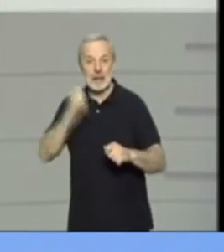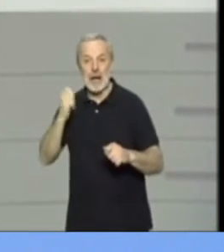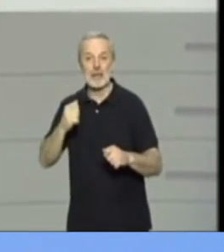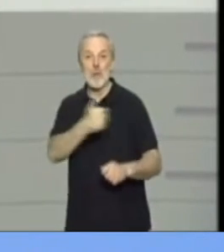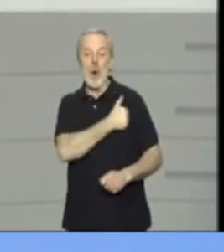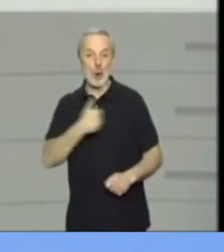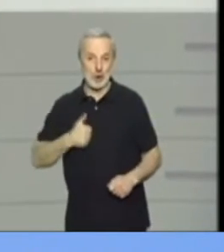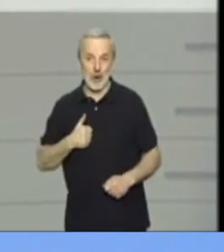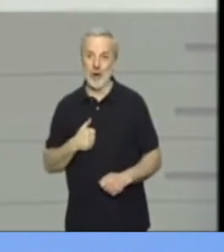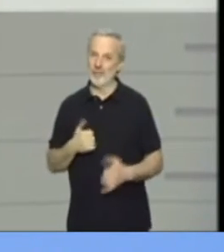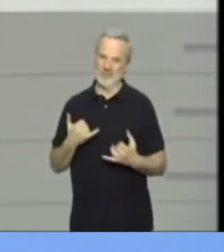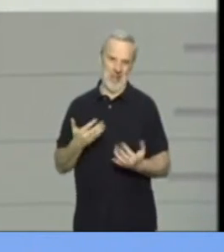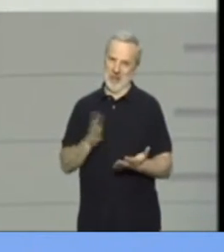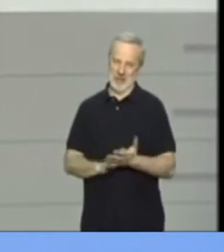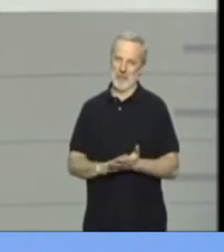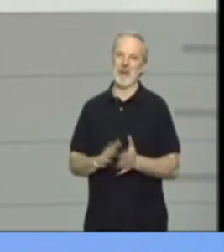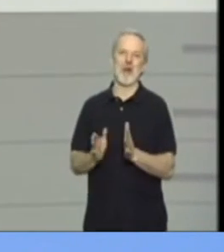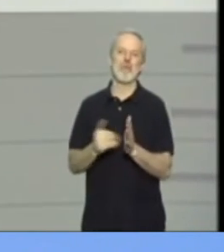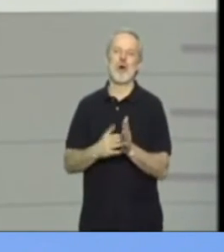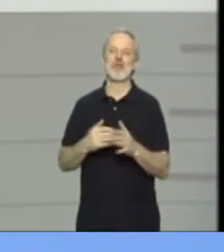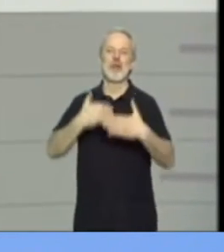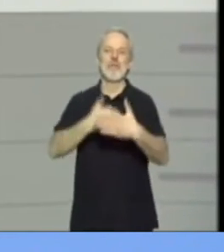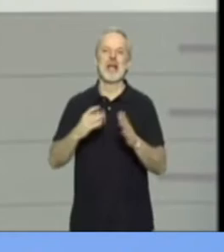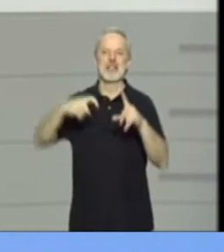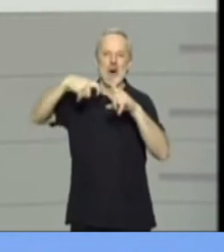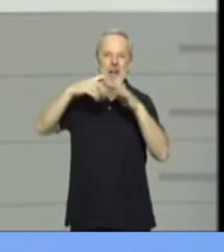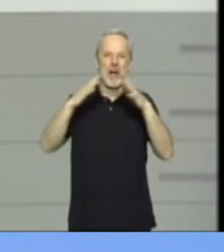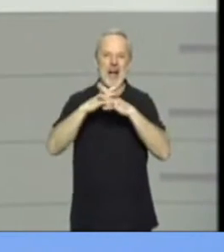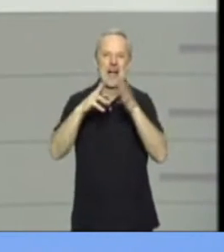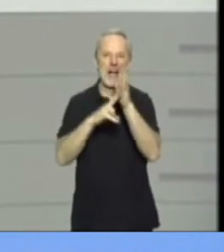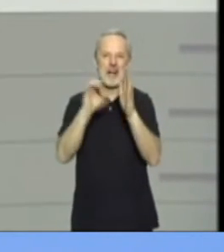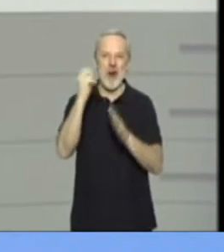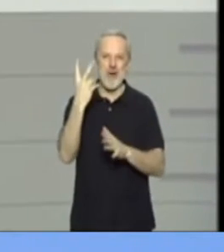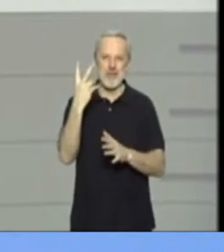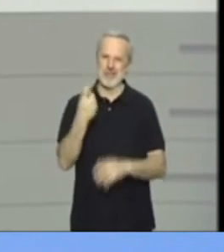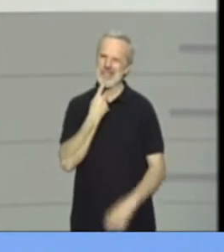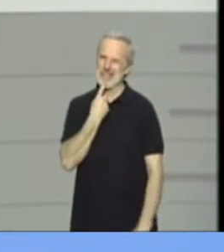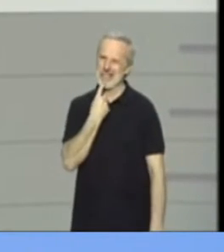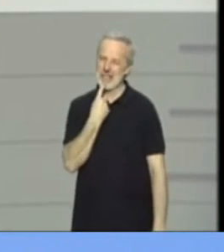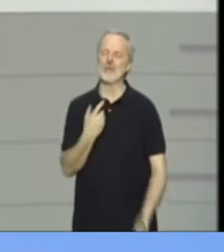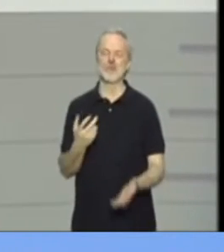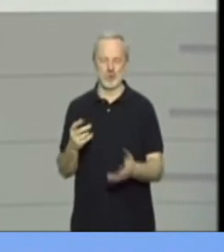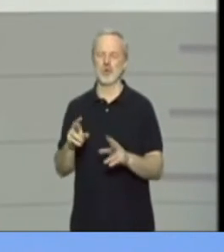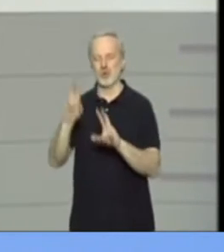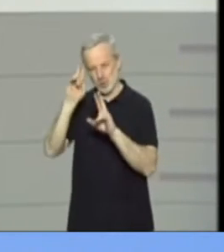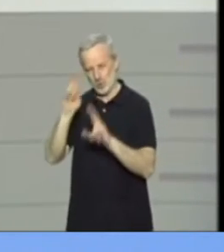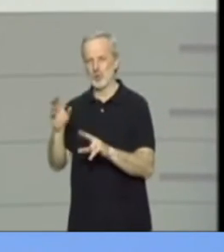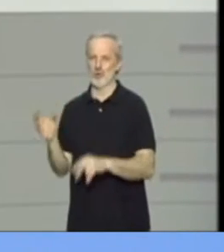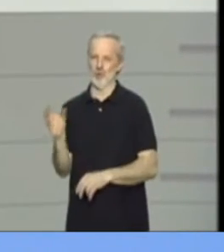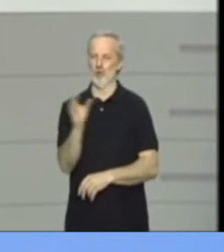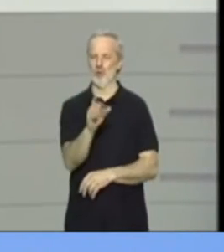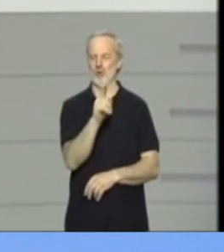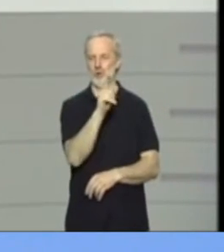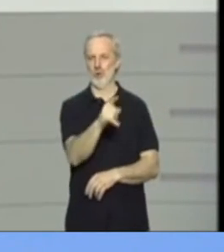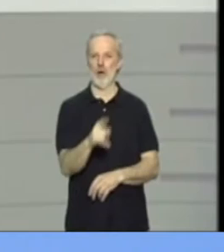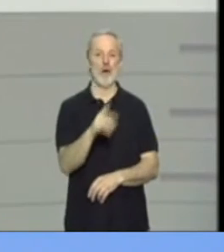enormní zájem právě Krnova jsme přesunuli start právě do tohoto města, takže je to hlavně region, který